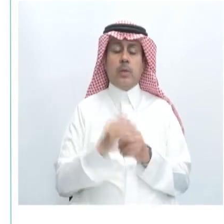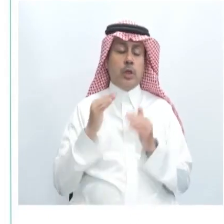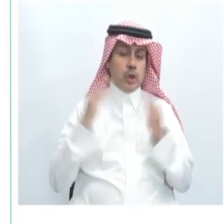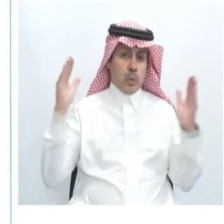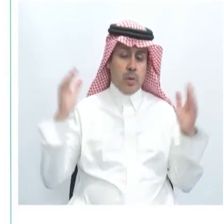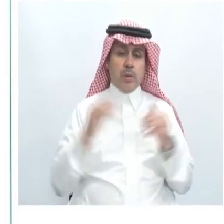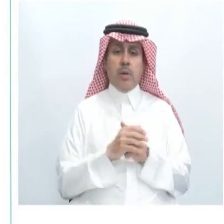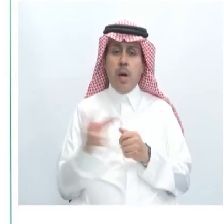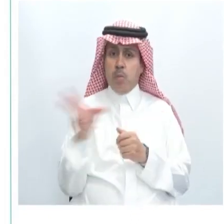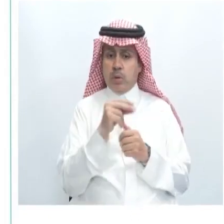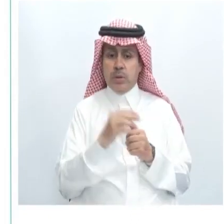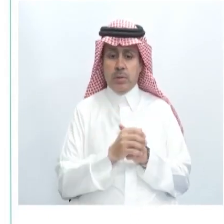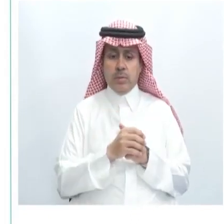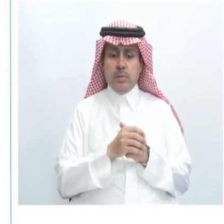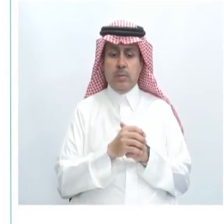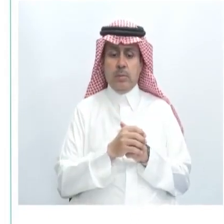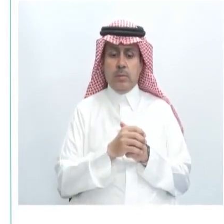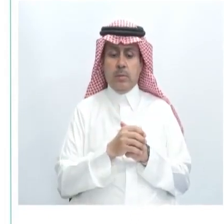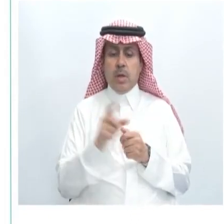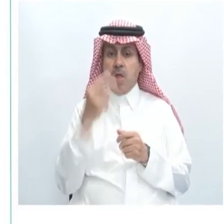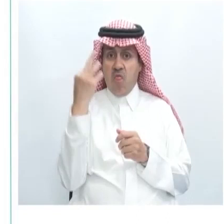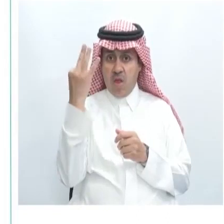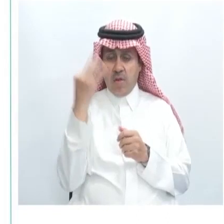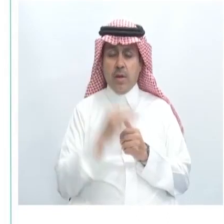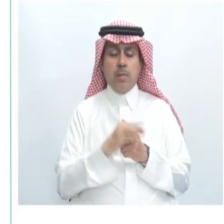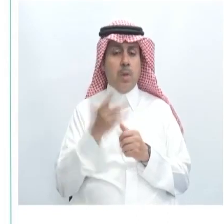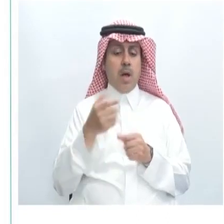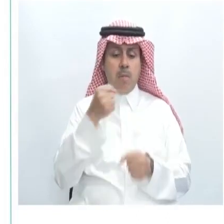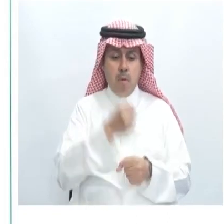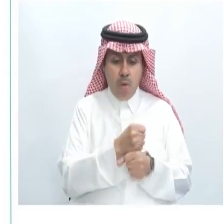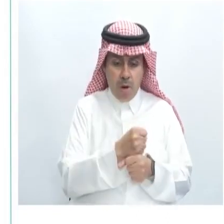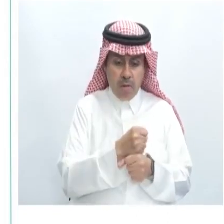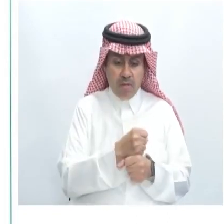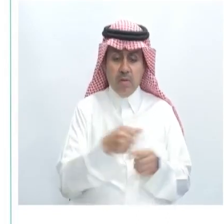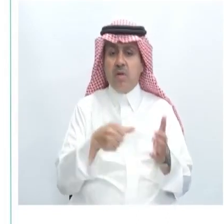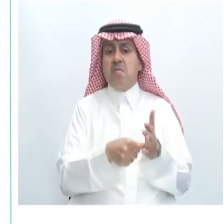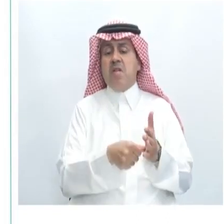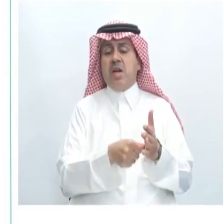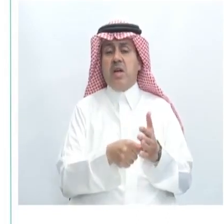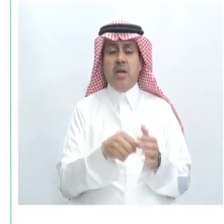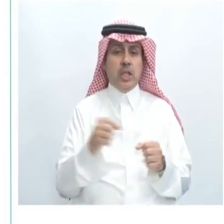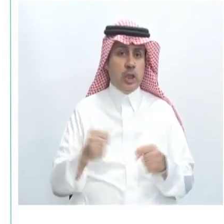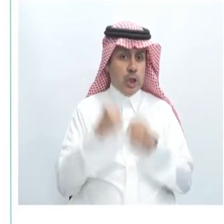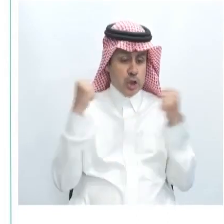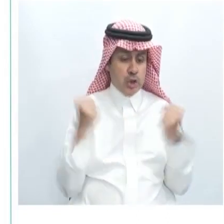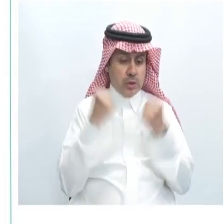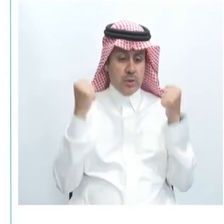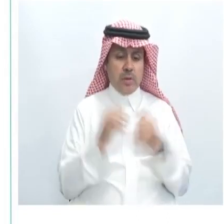المنتجات ما المواقف التي تفتقر فيها الانشطه التسويق الى الفاعليه